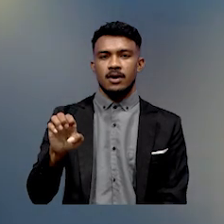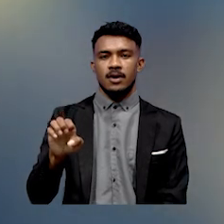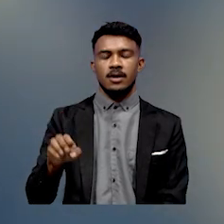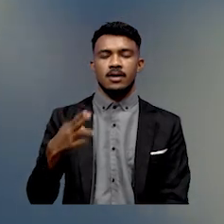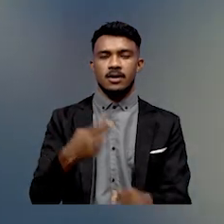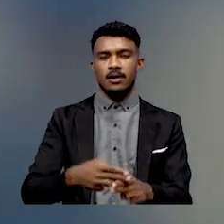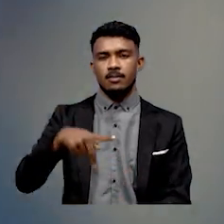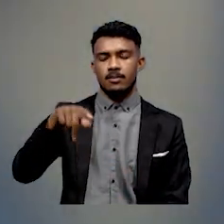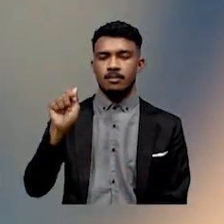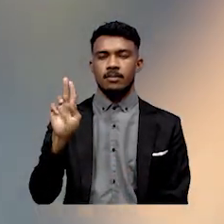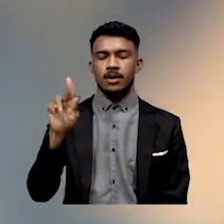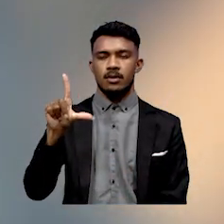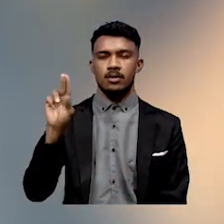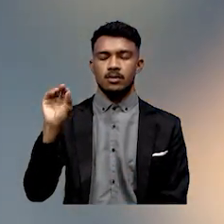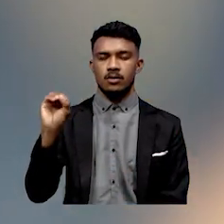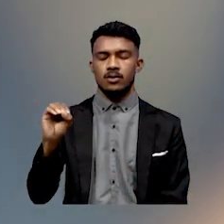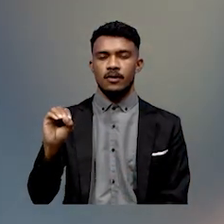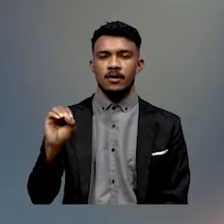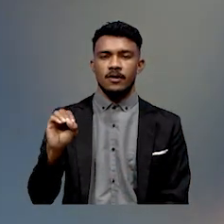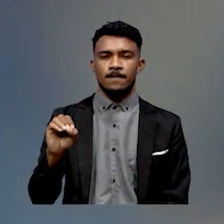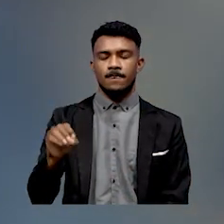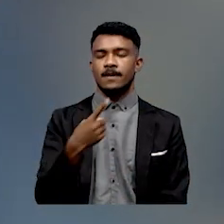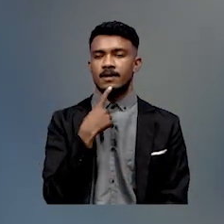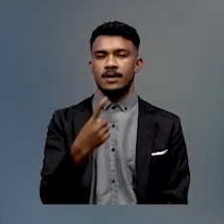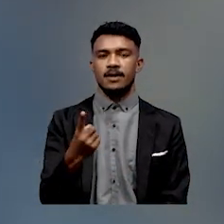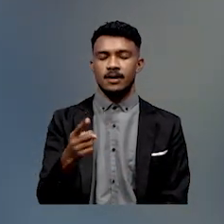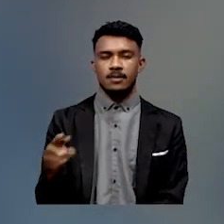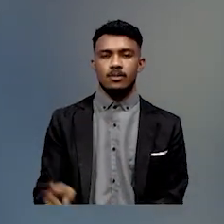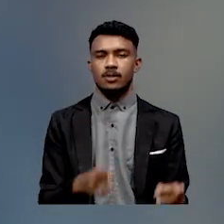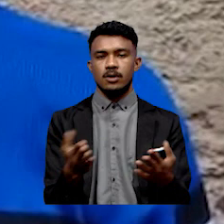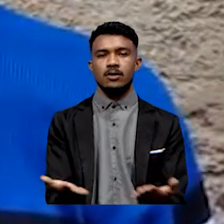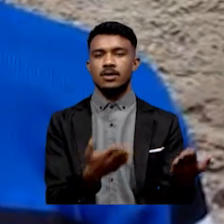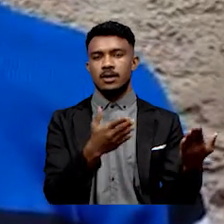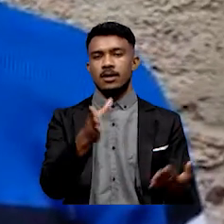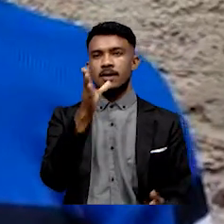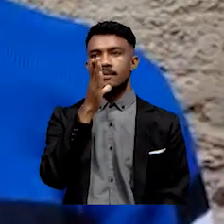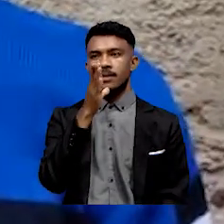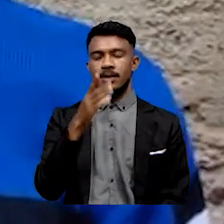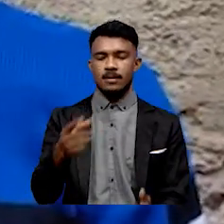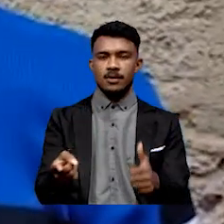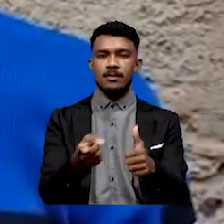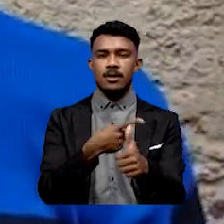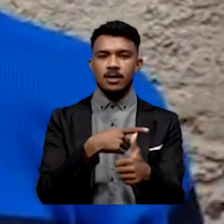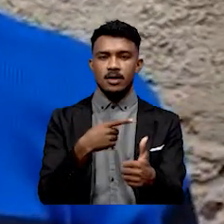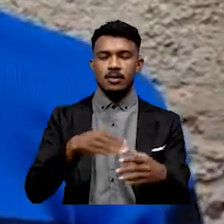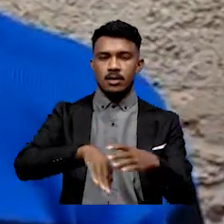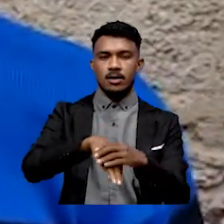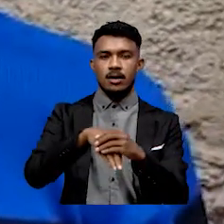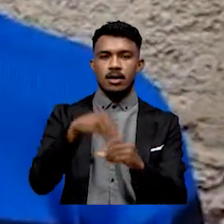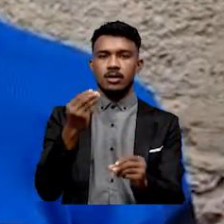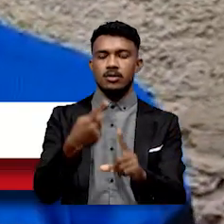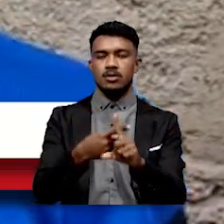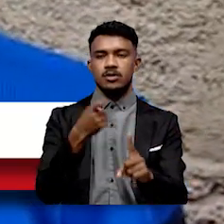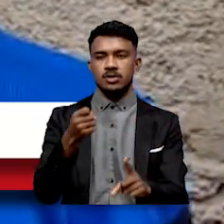hira sirain rua halo viaja nusi lolo tue atu basuai. Primero, saya husi uma, hau de yang